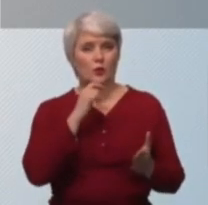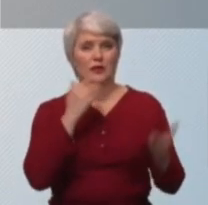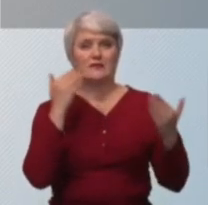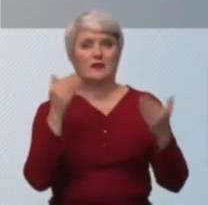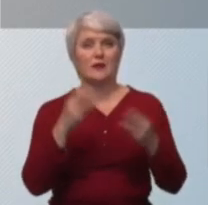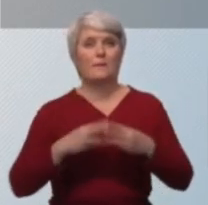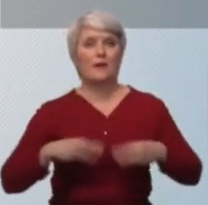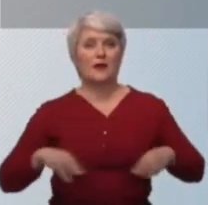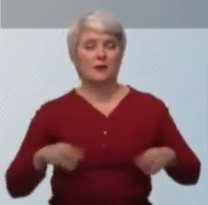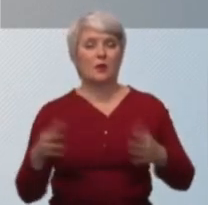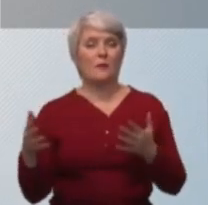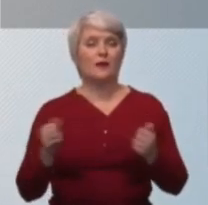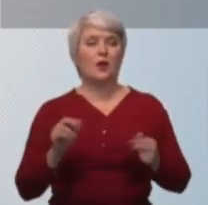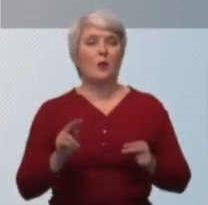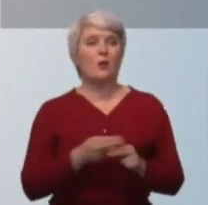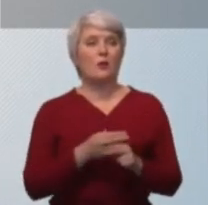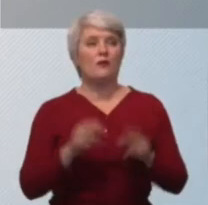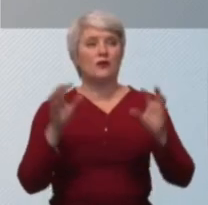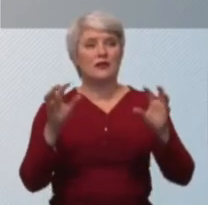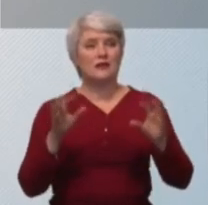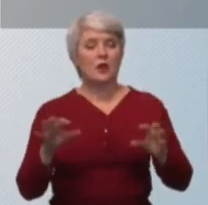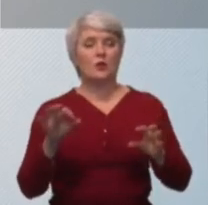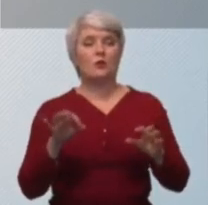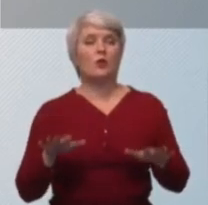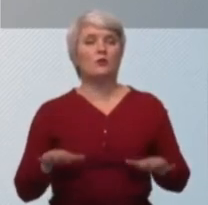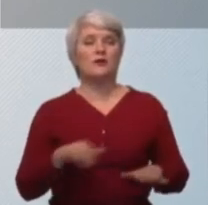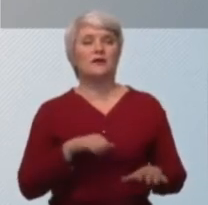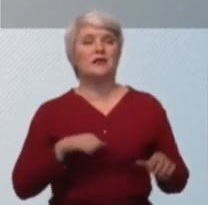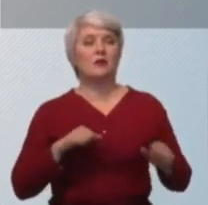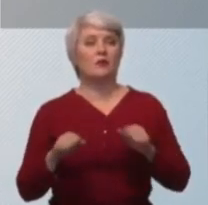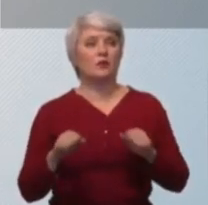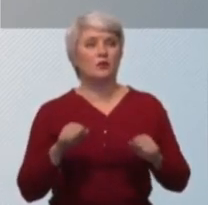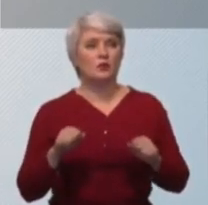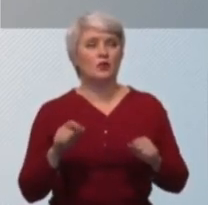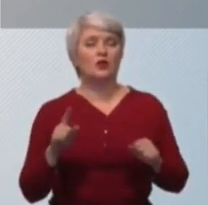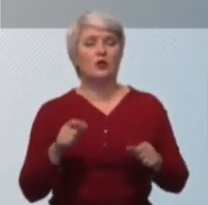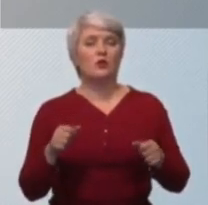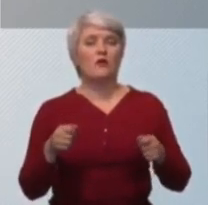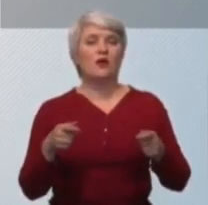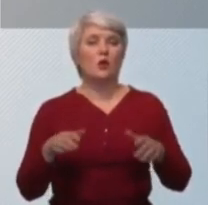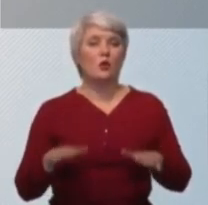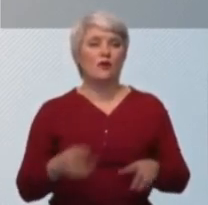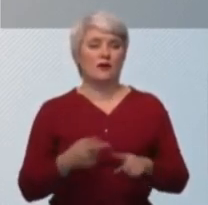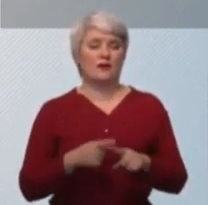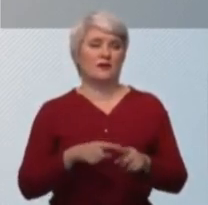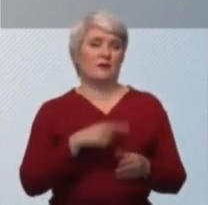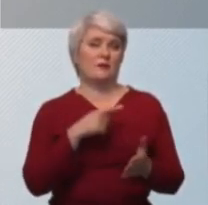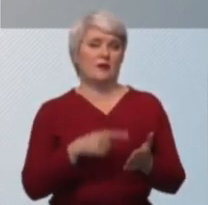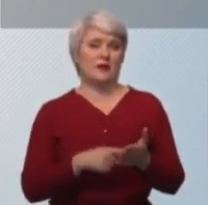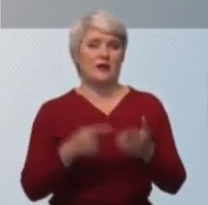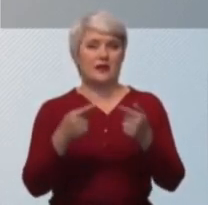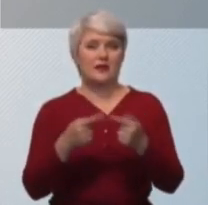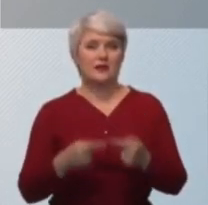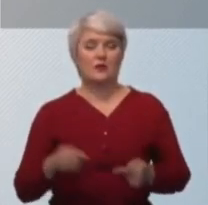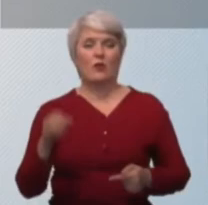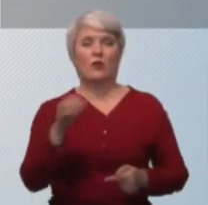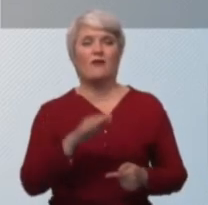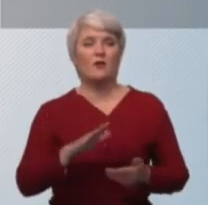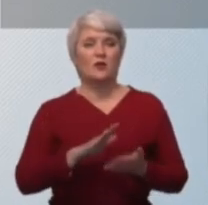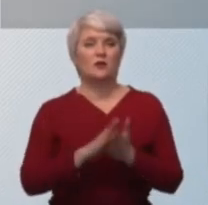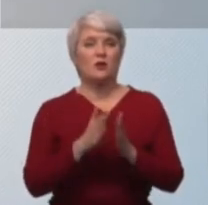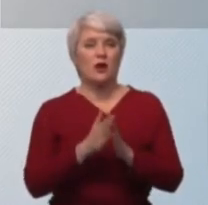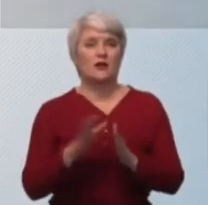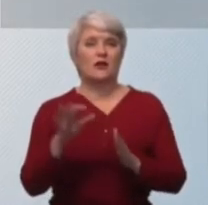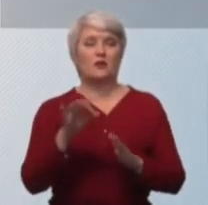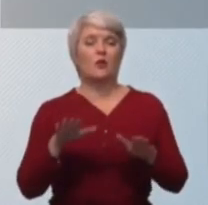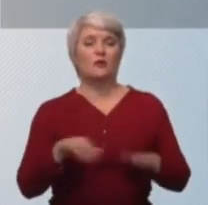парламенту з тим, щоб прийняти поправки до закону про місцеве самоврядування, щоб урегулювати ці питання згідно Європейської хартії про місцеве